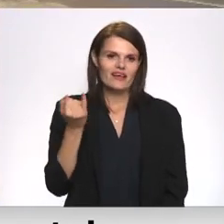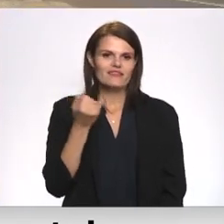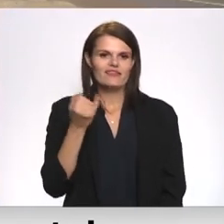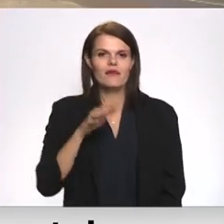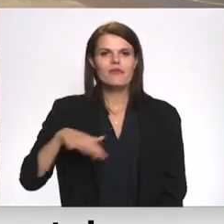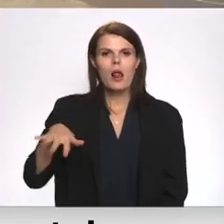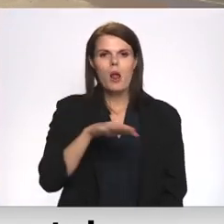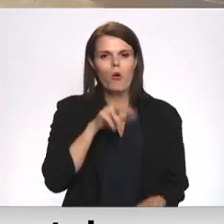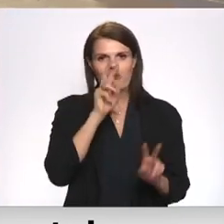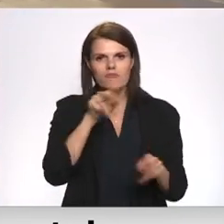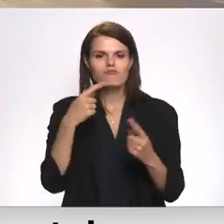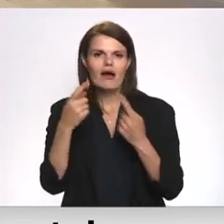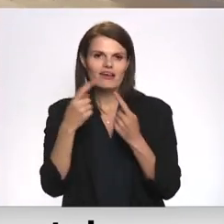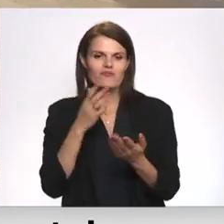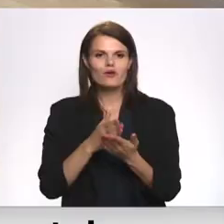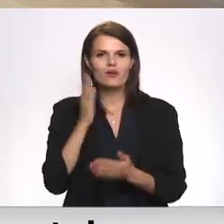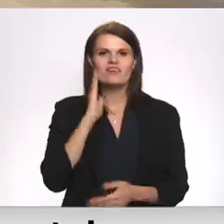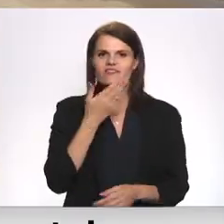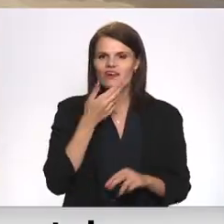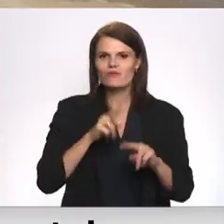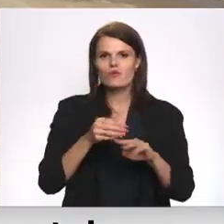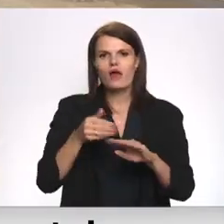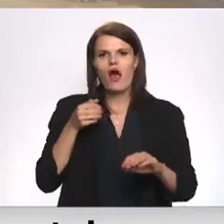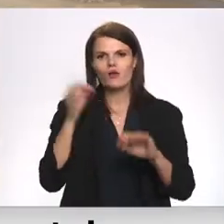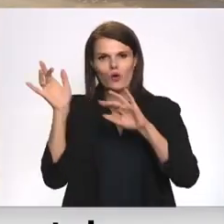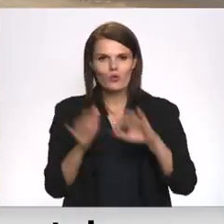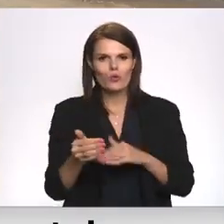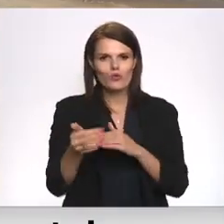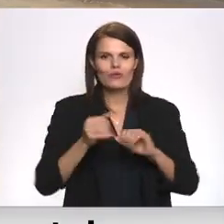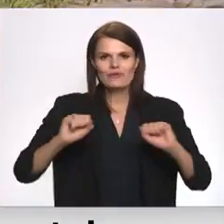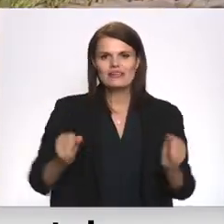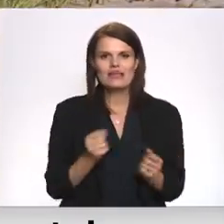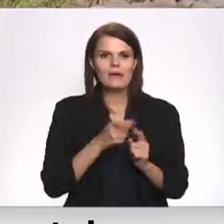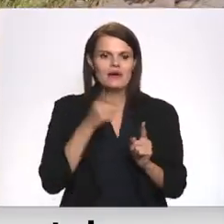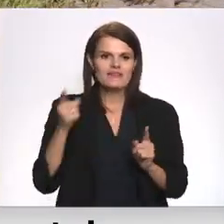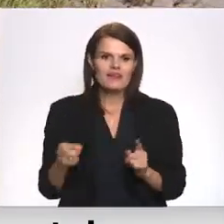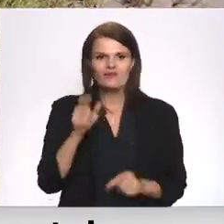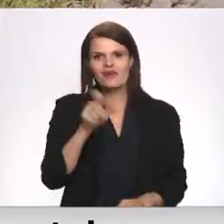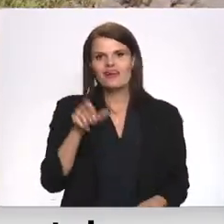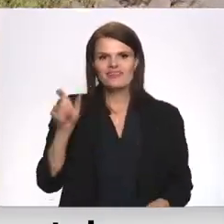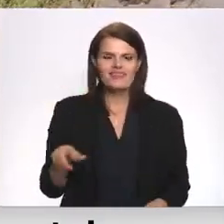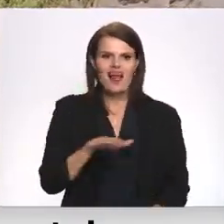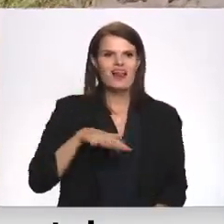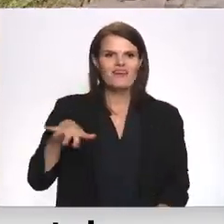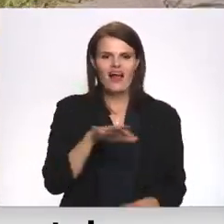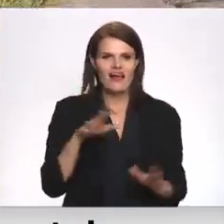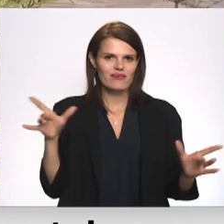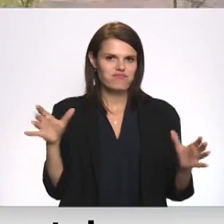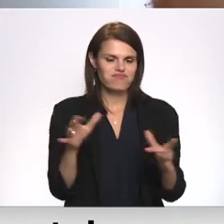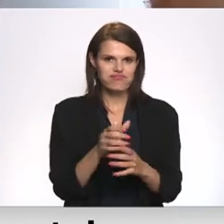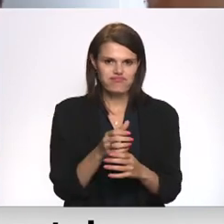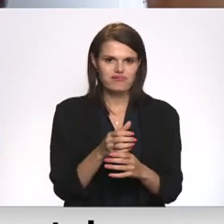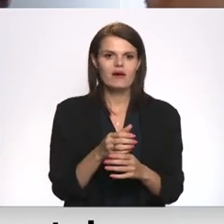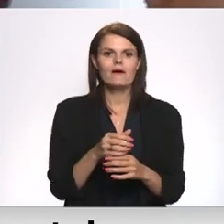Lauka ekspedīcijas var notikt vien vasarās un agros rudeņos, jo tuvojoties ziemas sezonai, cilvēku lībiešu krastā paliek arvien